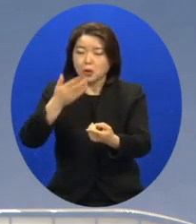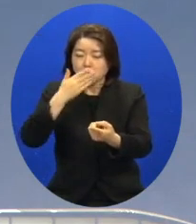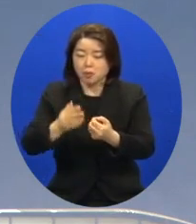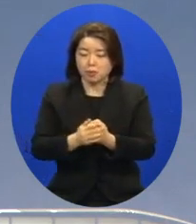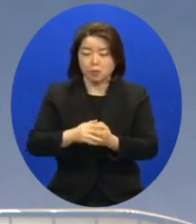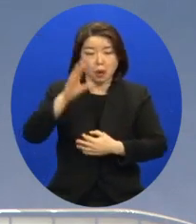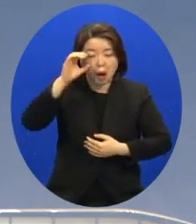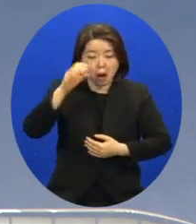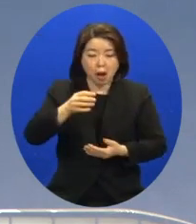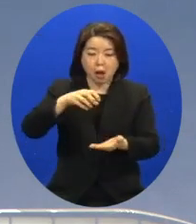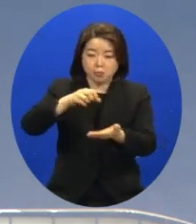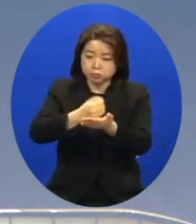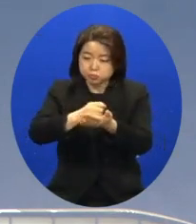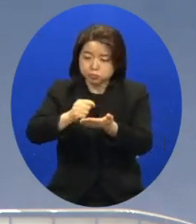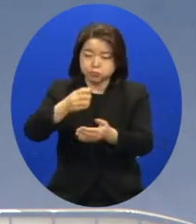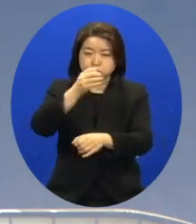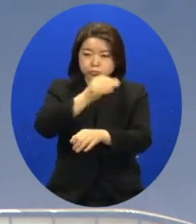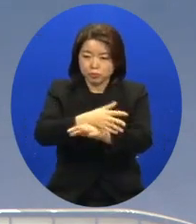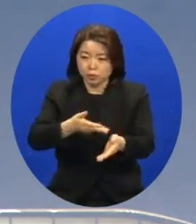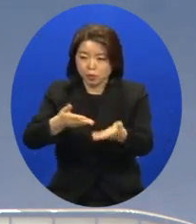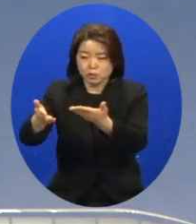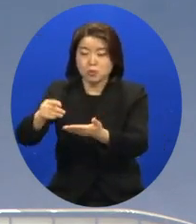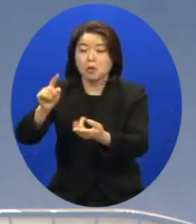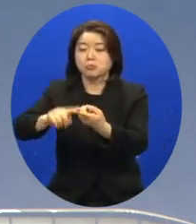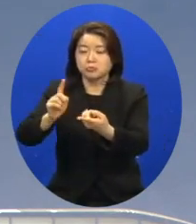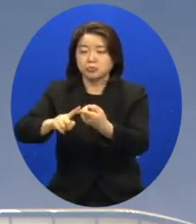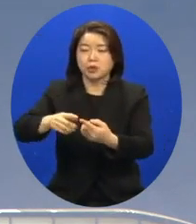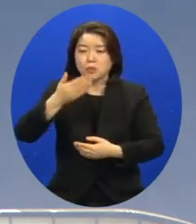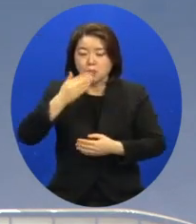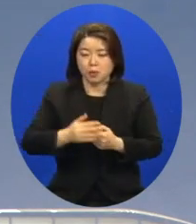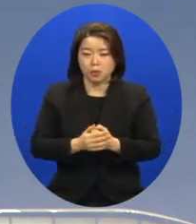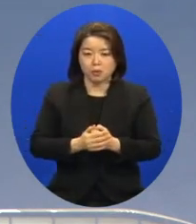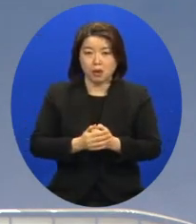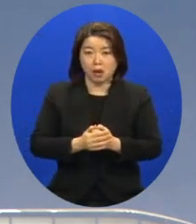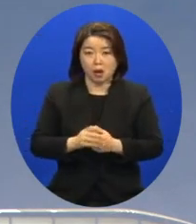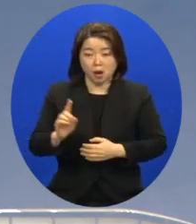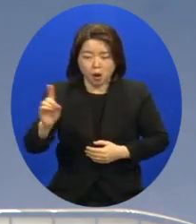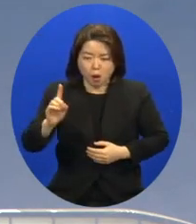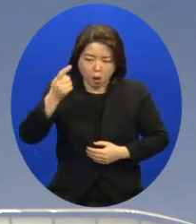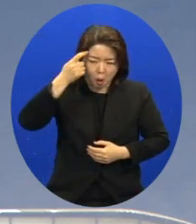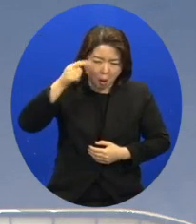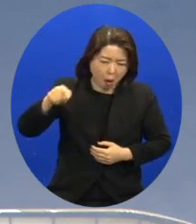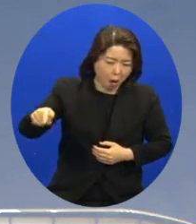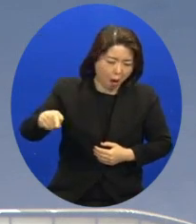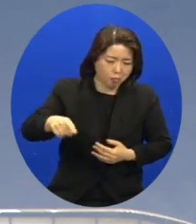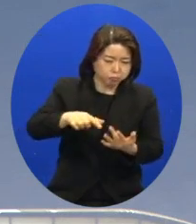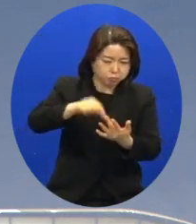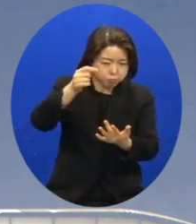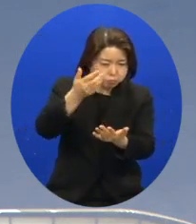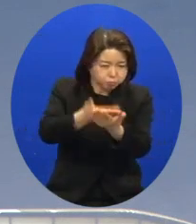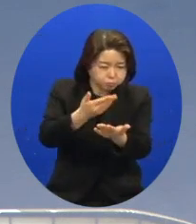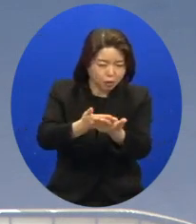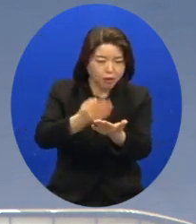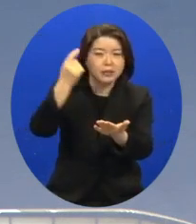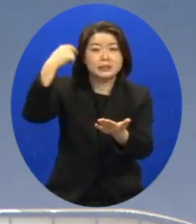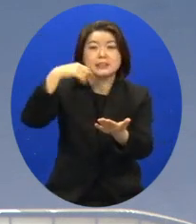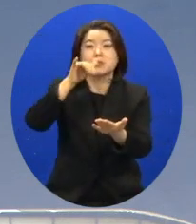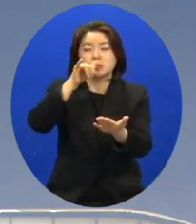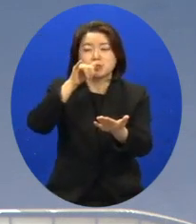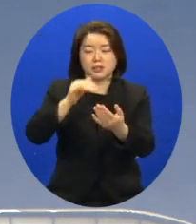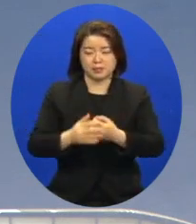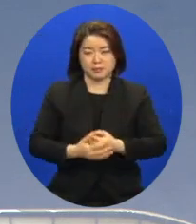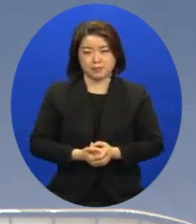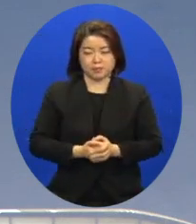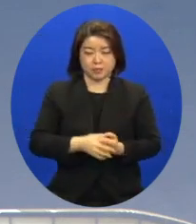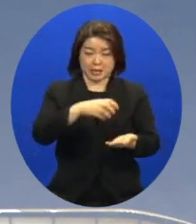계란 샐러드 사주면 계란 샐러드 먹는 거지 뭘 이거 사달라고 말을 하느냐 그런 느낌이 들더라는 거죠.